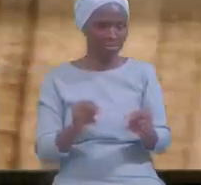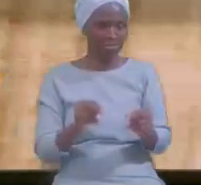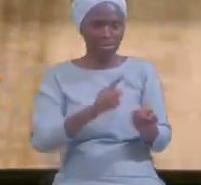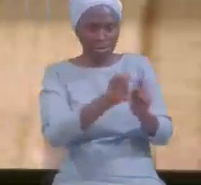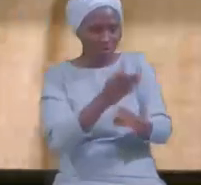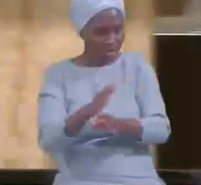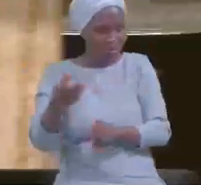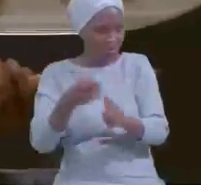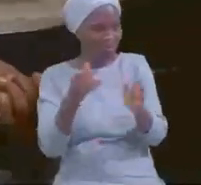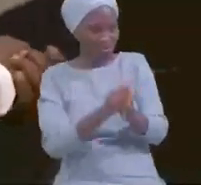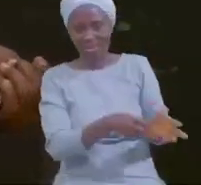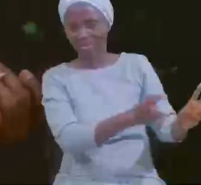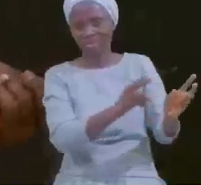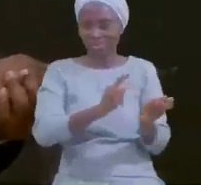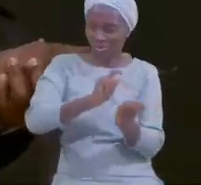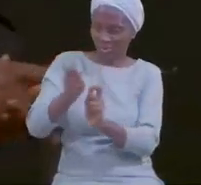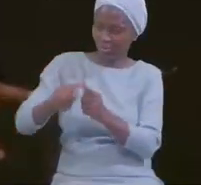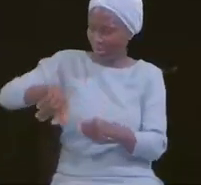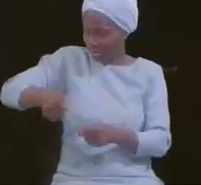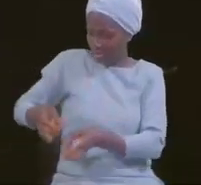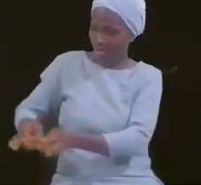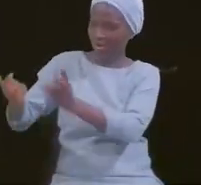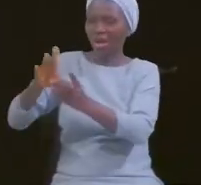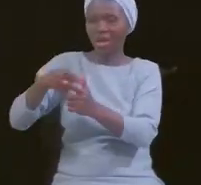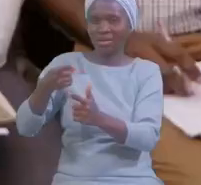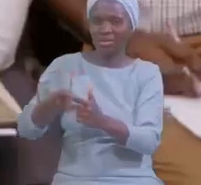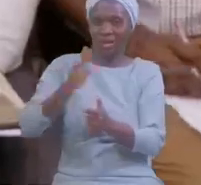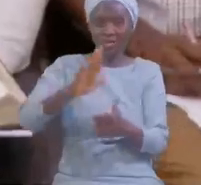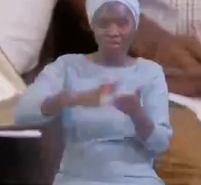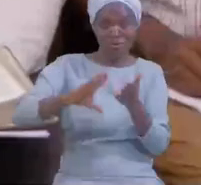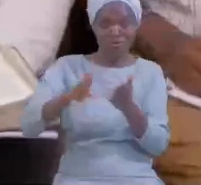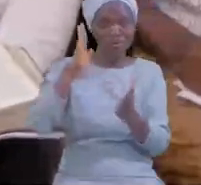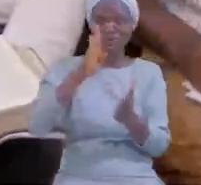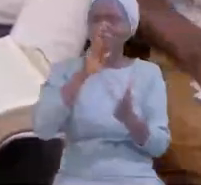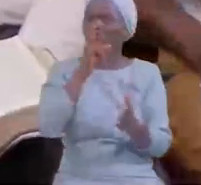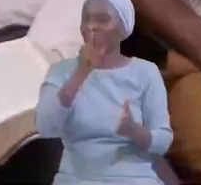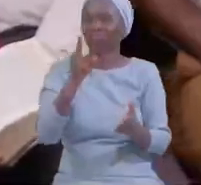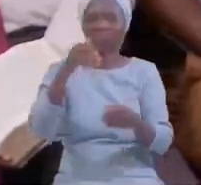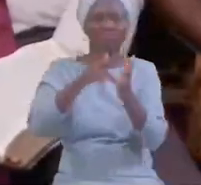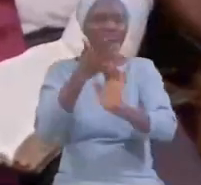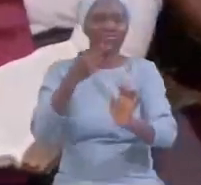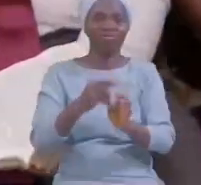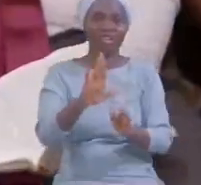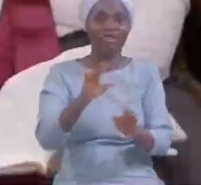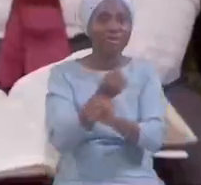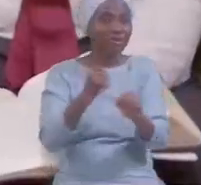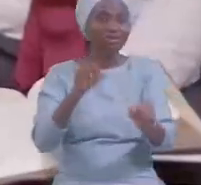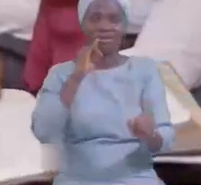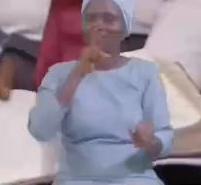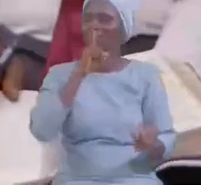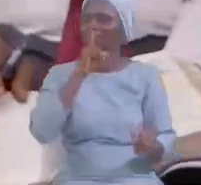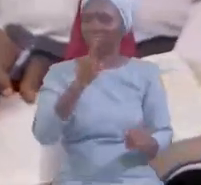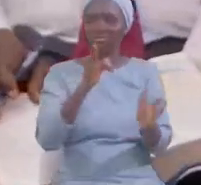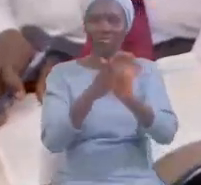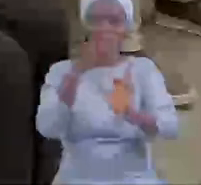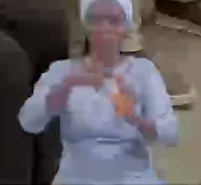nouvelle direction et votre pardon est garanti au nom de Jésus. Votre salut est garanti au nom